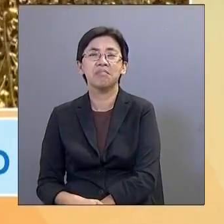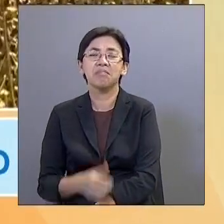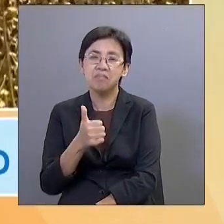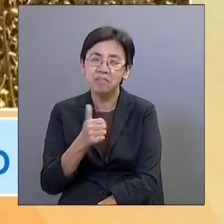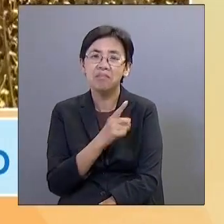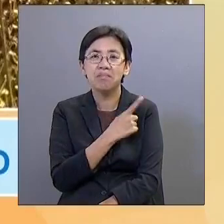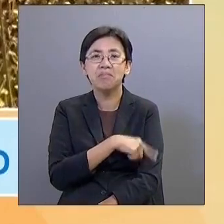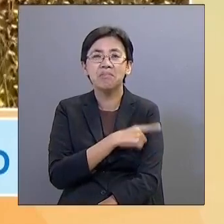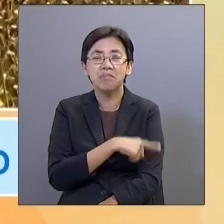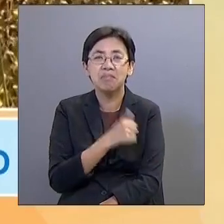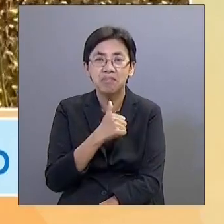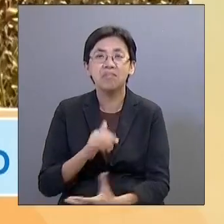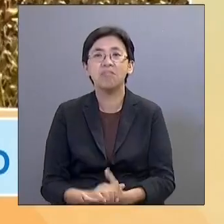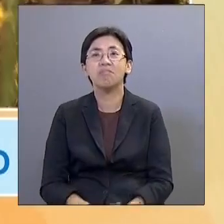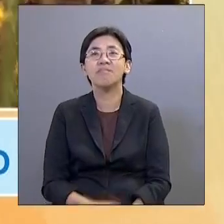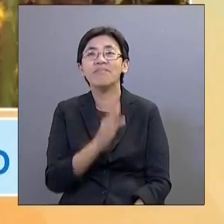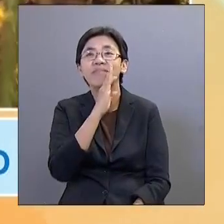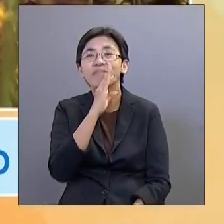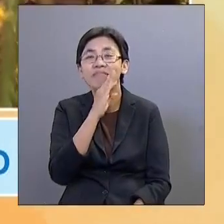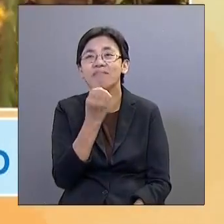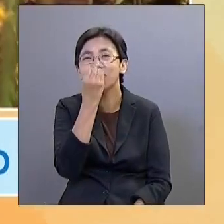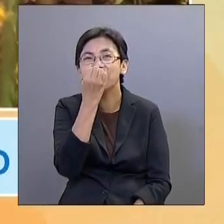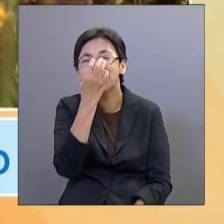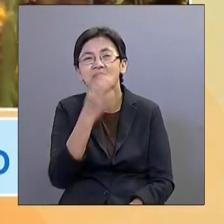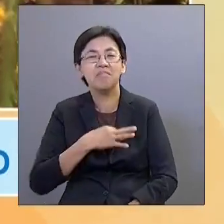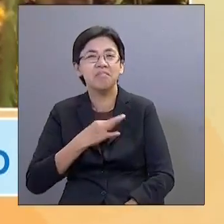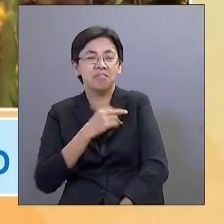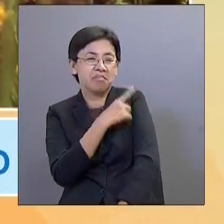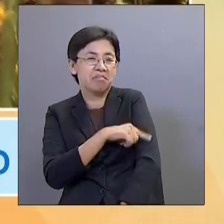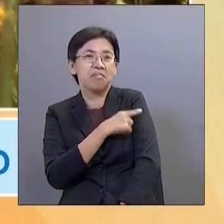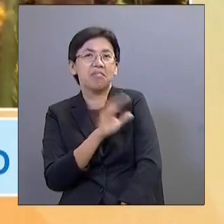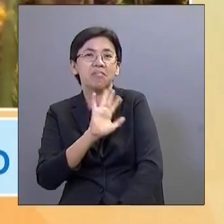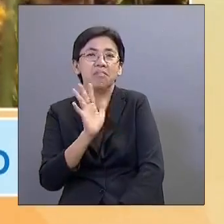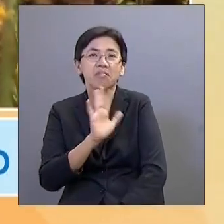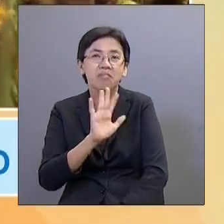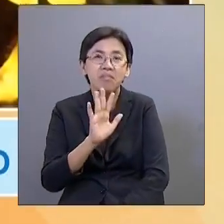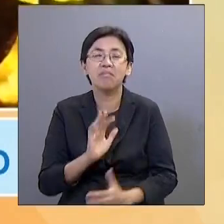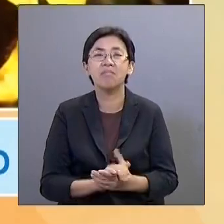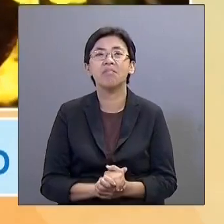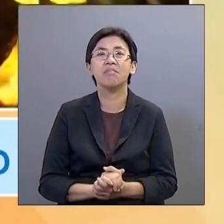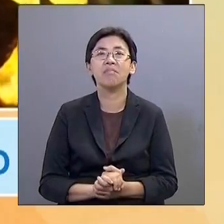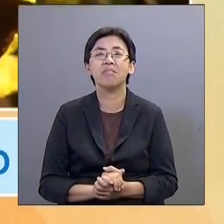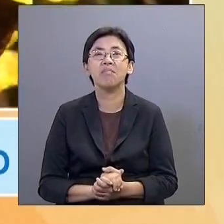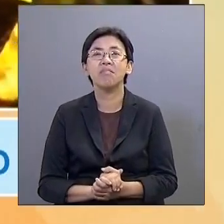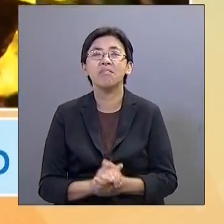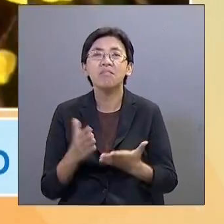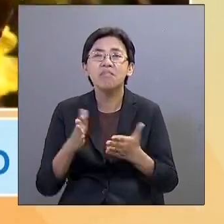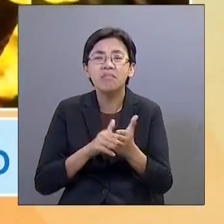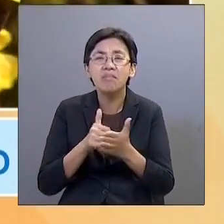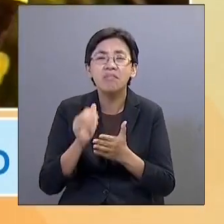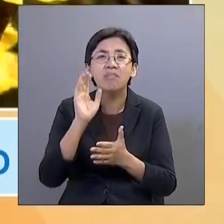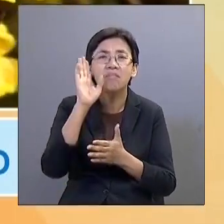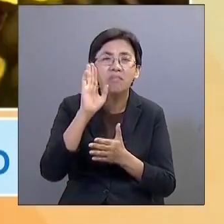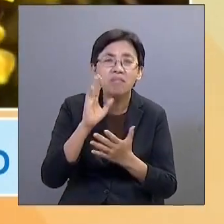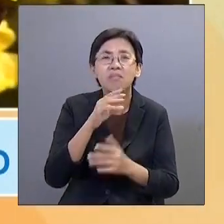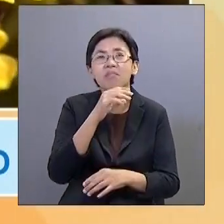ถ้าเกิดว่าโทนสีที่ใช้เวลาไปทุ่งดอกไม้บางคนบอกไม่อยากใส่ขาวสีเอิร์ธโทนได ้ใช่สีเอิร์ธโทนจะดี สีเอิร์ธโทนก็คือ สีเอิร์ธโทนเรียบ